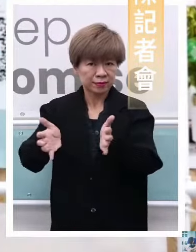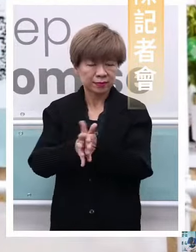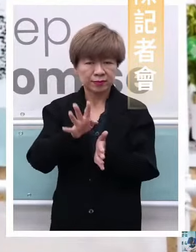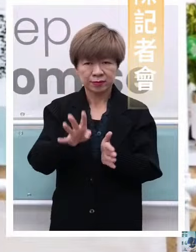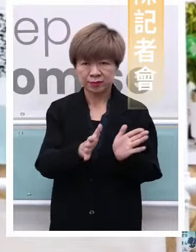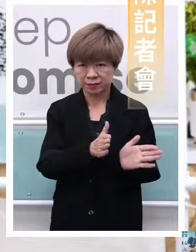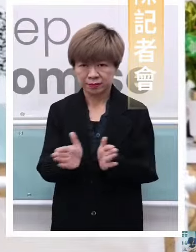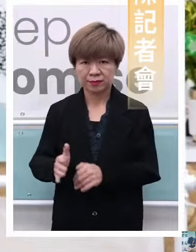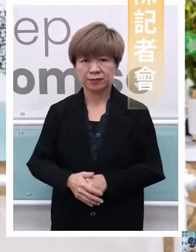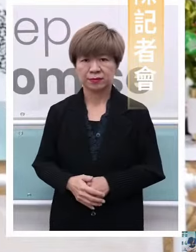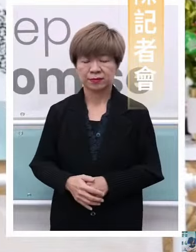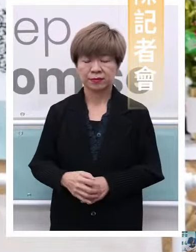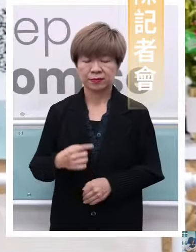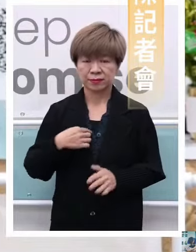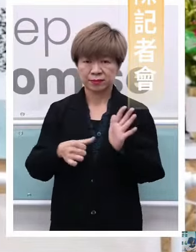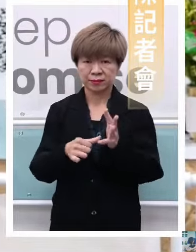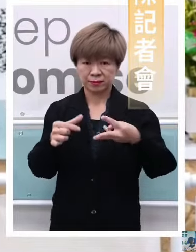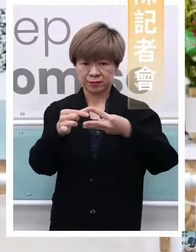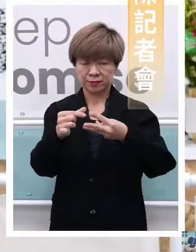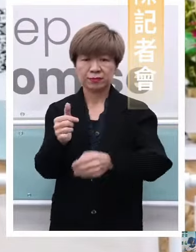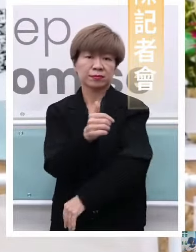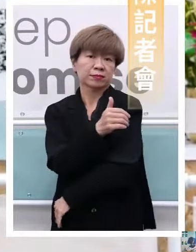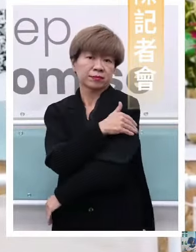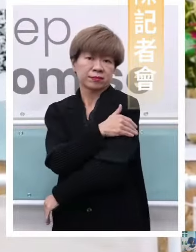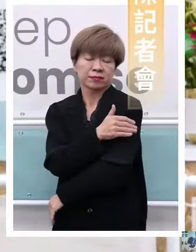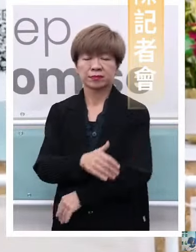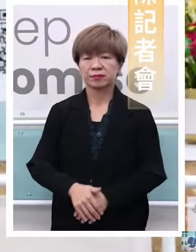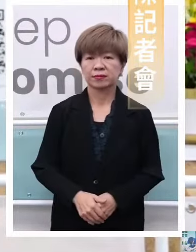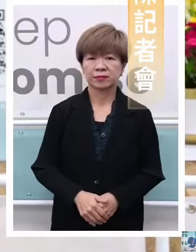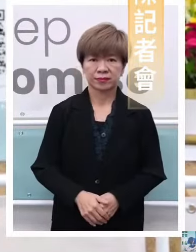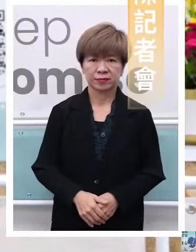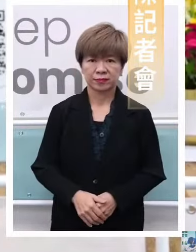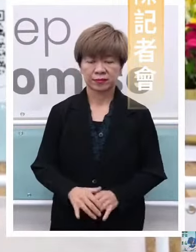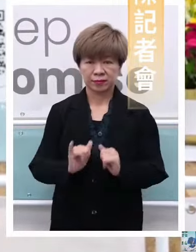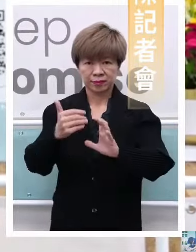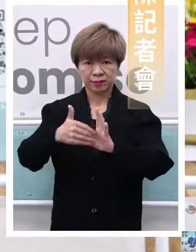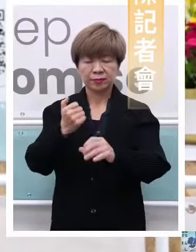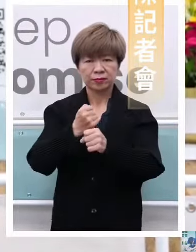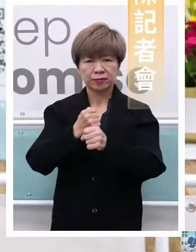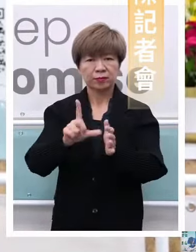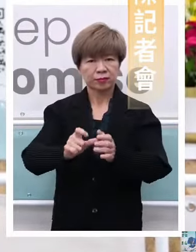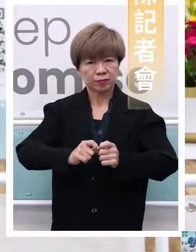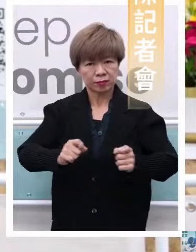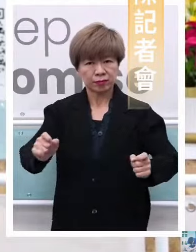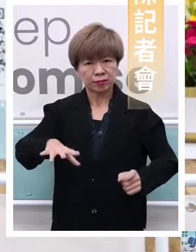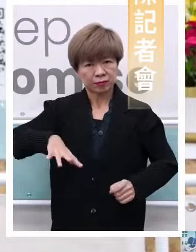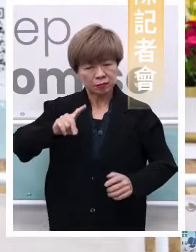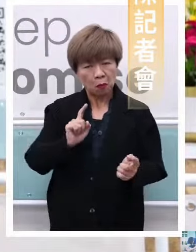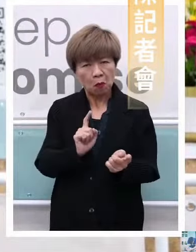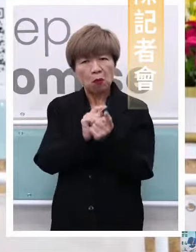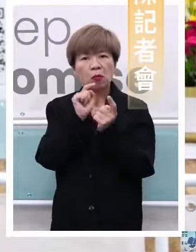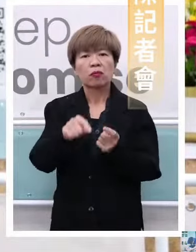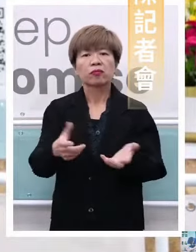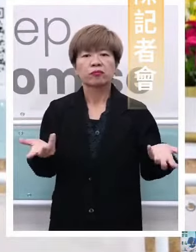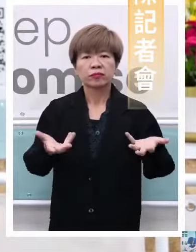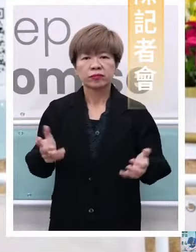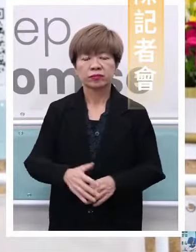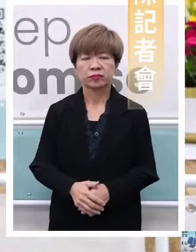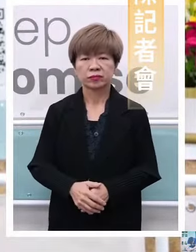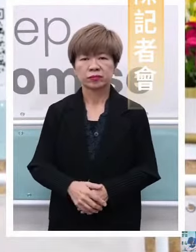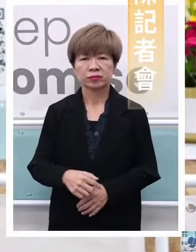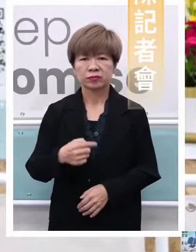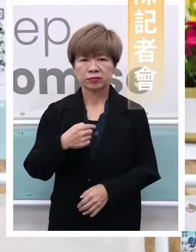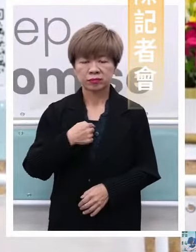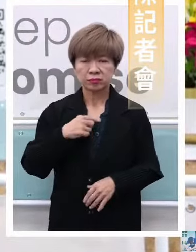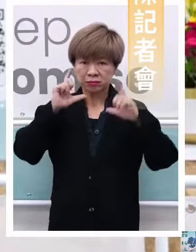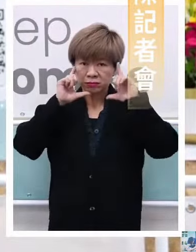理，毕姓陈，陈光忠。好，那我在民事服务了很久，我第一次碰到这样子的场合，我必须出来做一